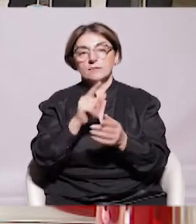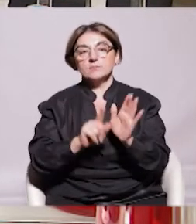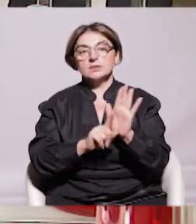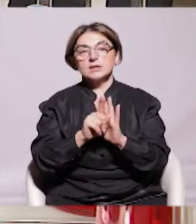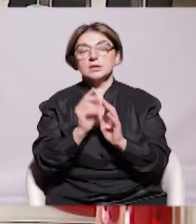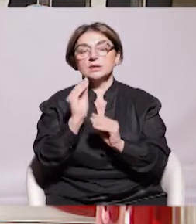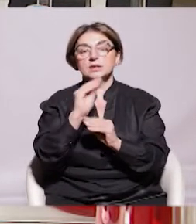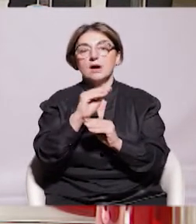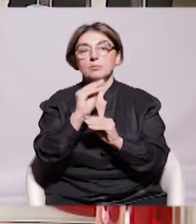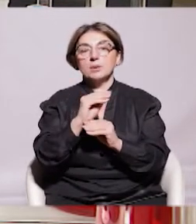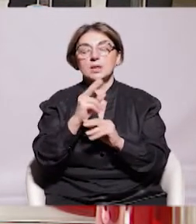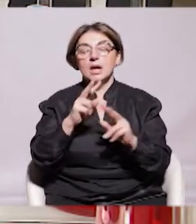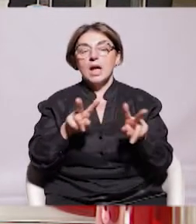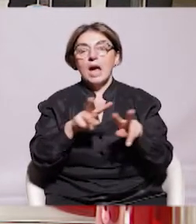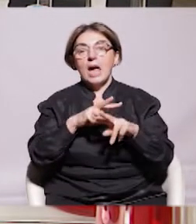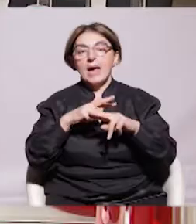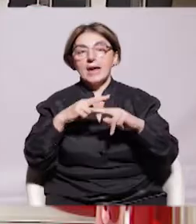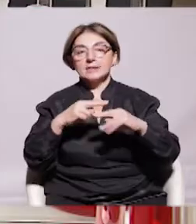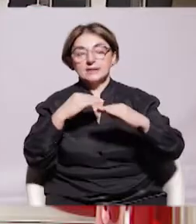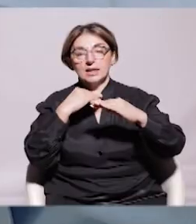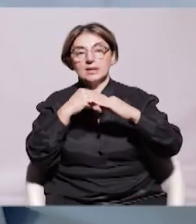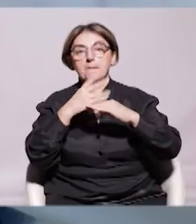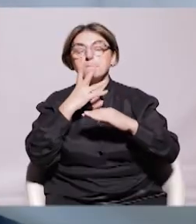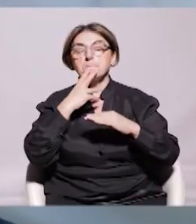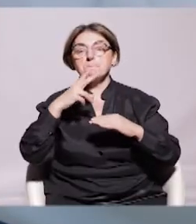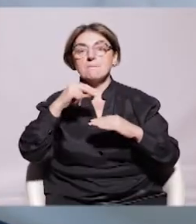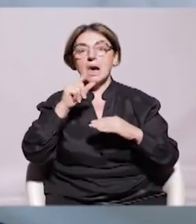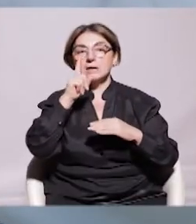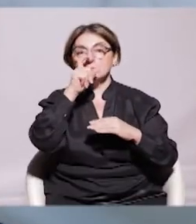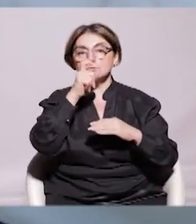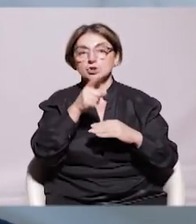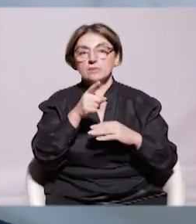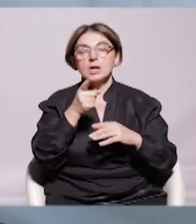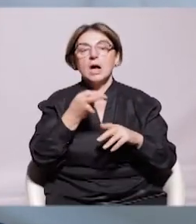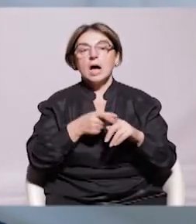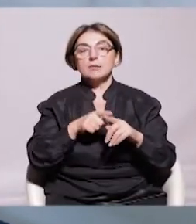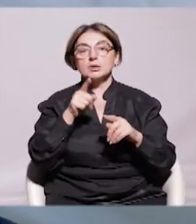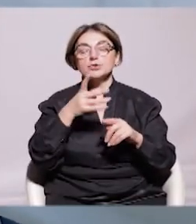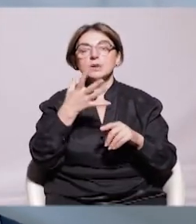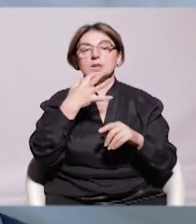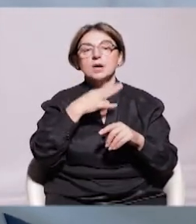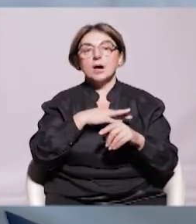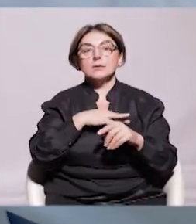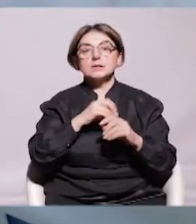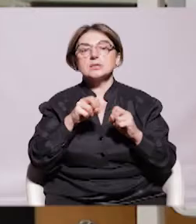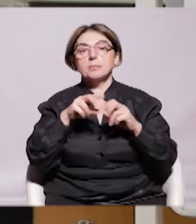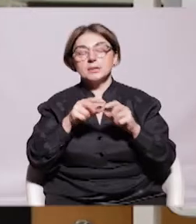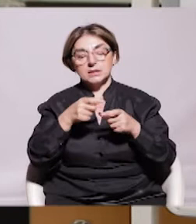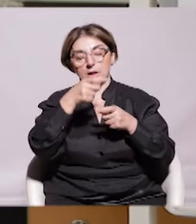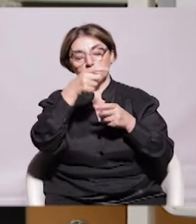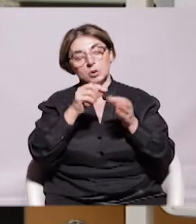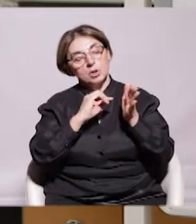და დავუმატებ მას ერთი და იგივე რაოდენობის მარილმჟავას. ამისათვის მე ვიყენებ